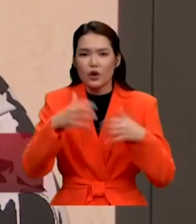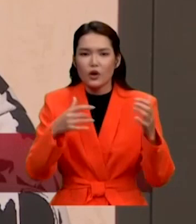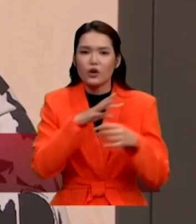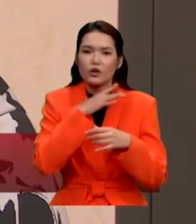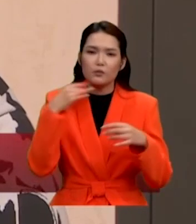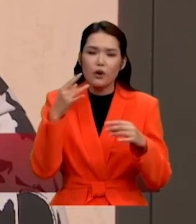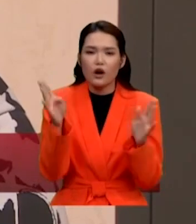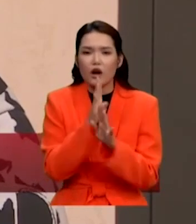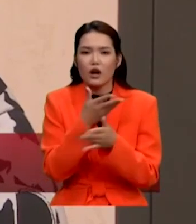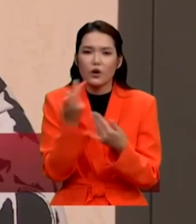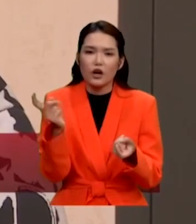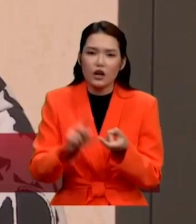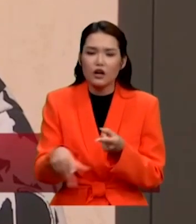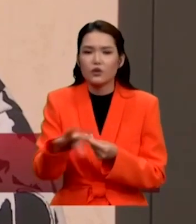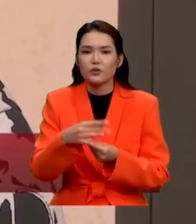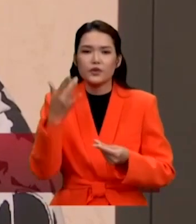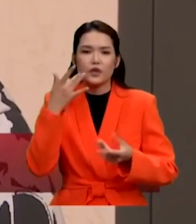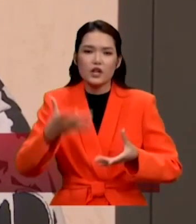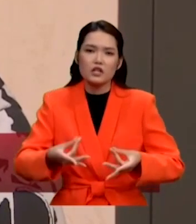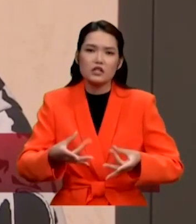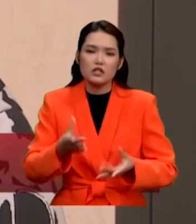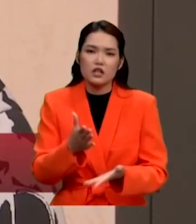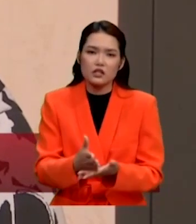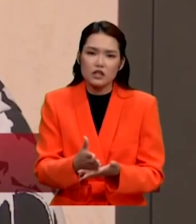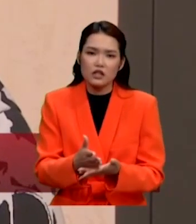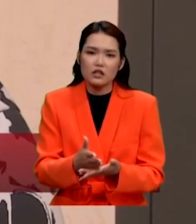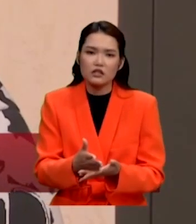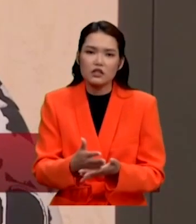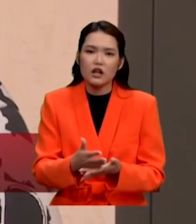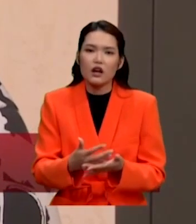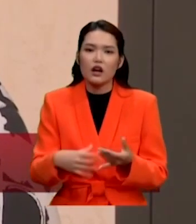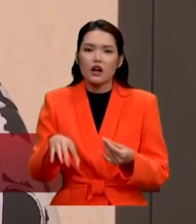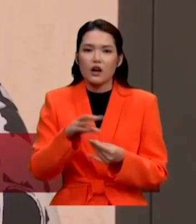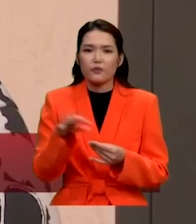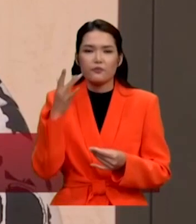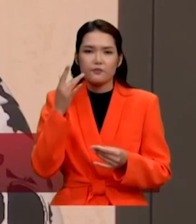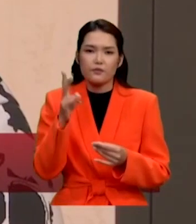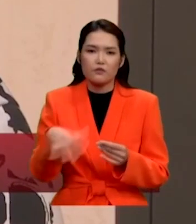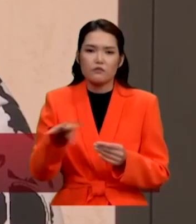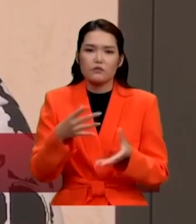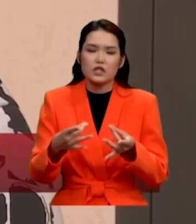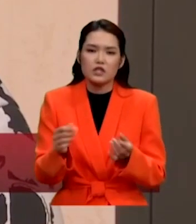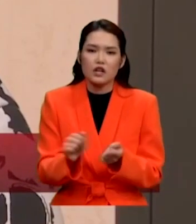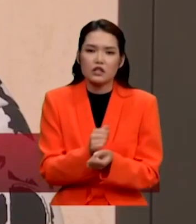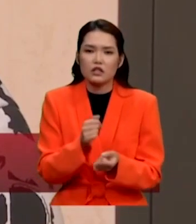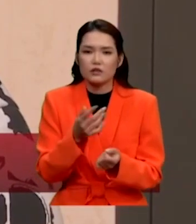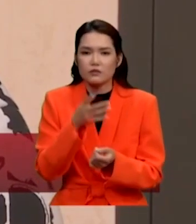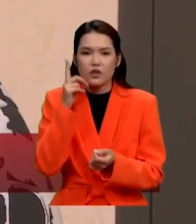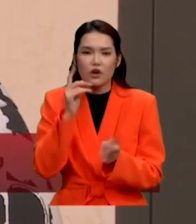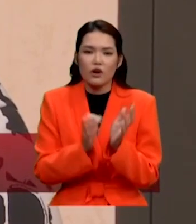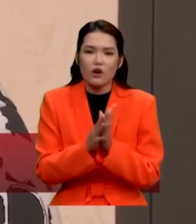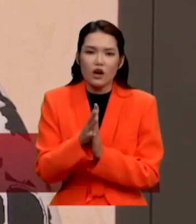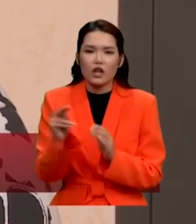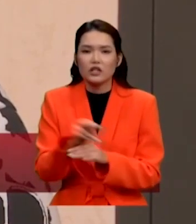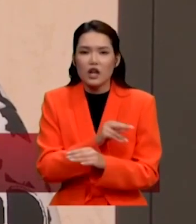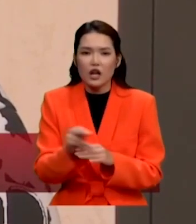косые, стали промокать стены, аж проходили до квартир. Люди делали ремонт,